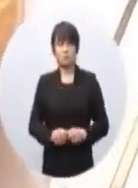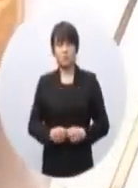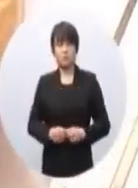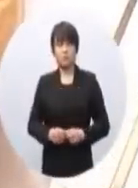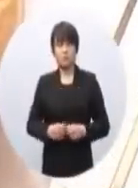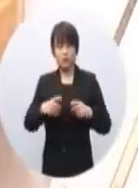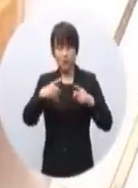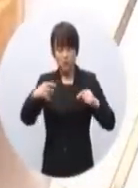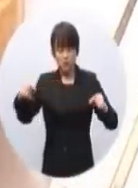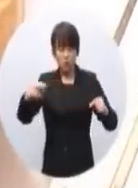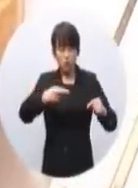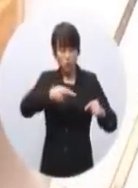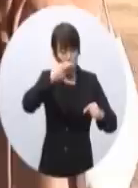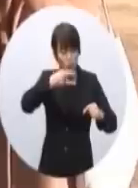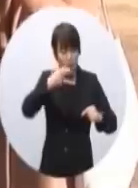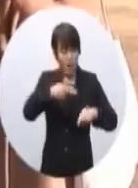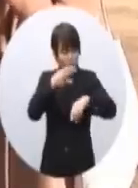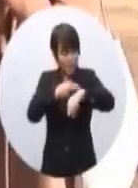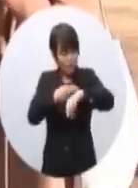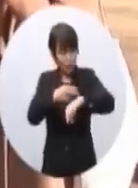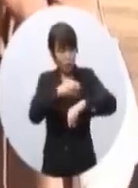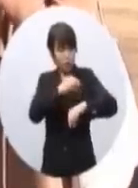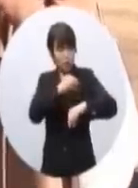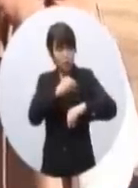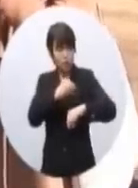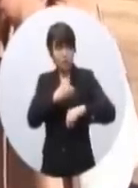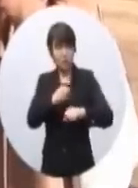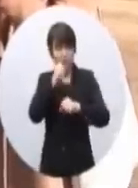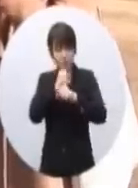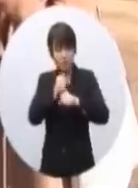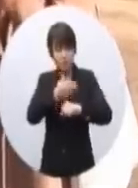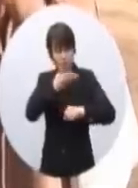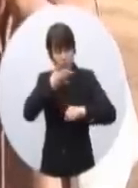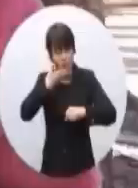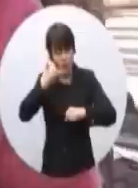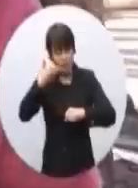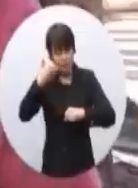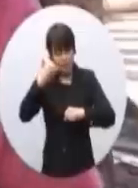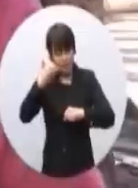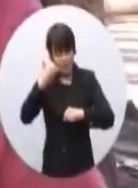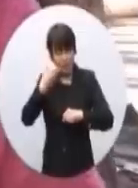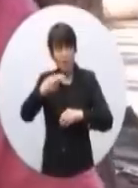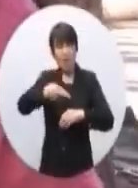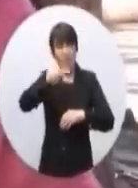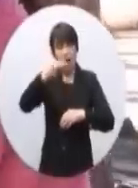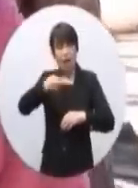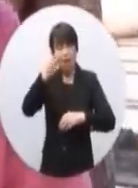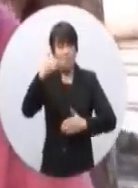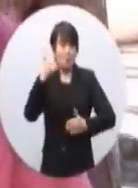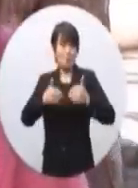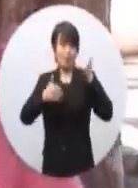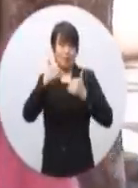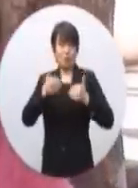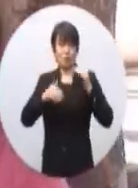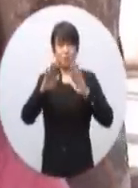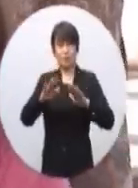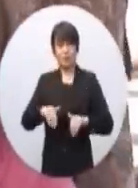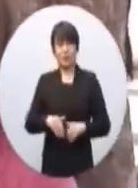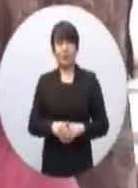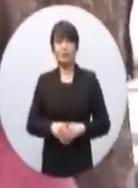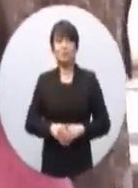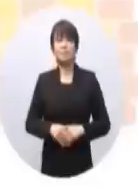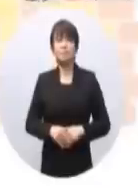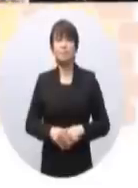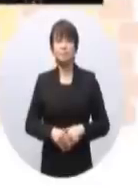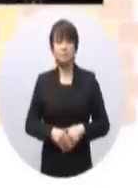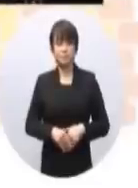全国のラーメン職人が魂を込めて作った美味しいラーメンを存分に味わいました。